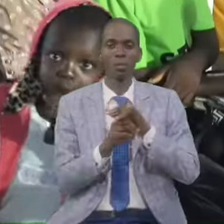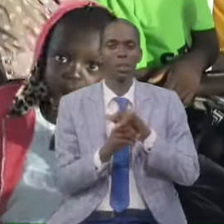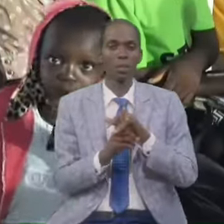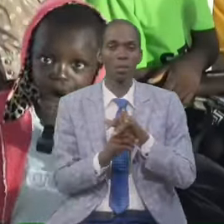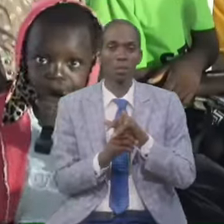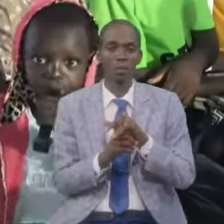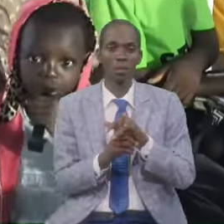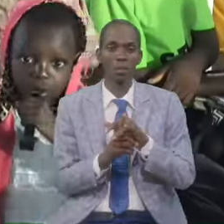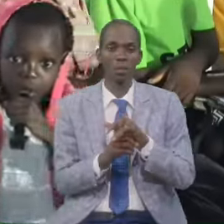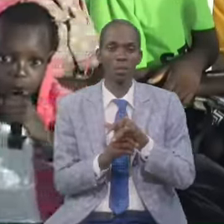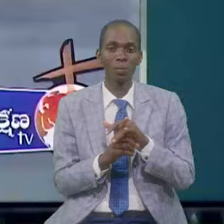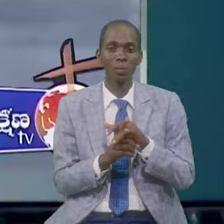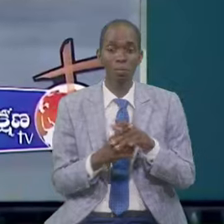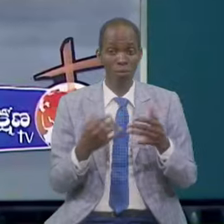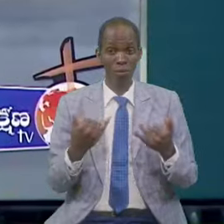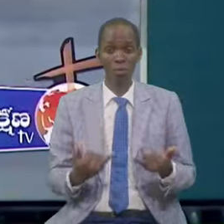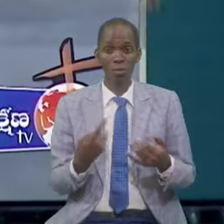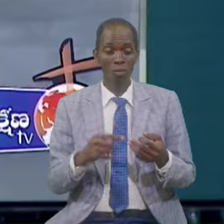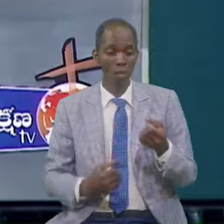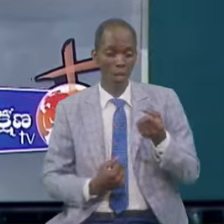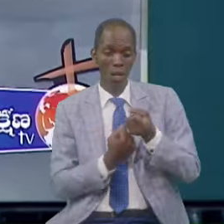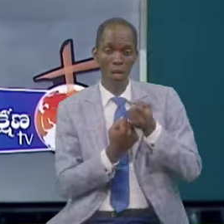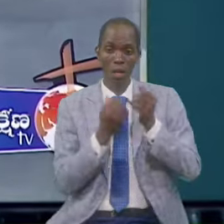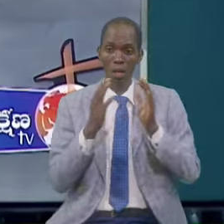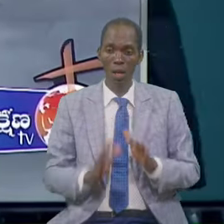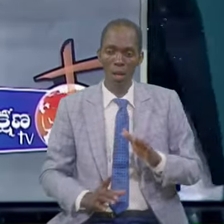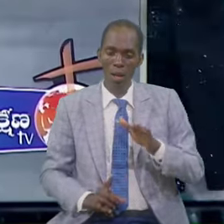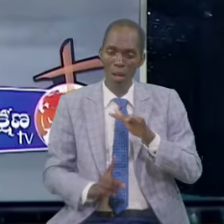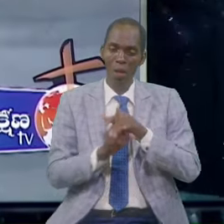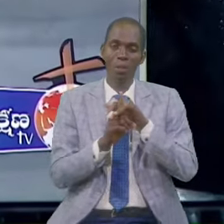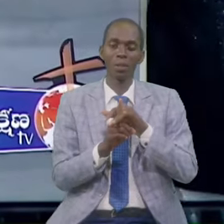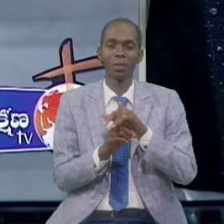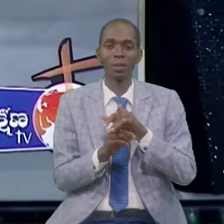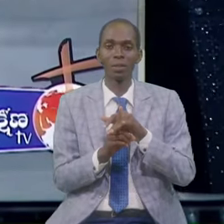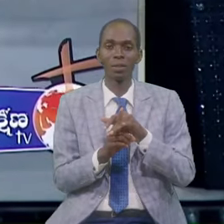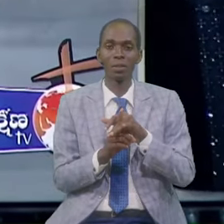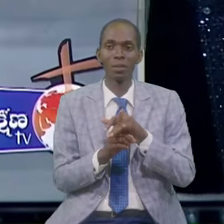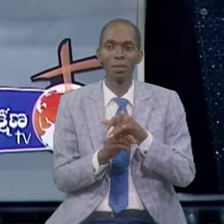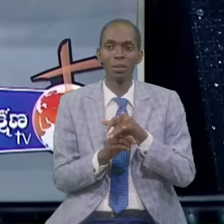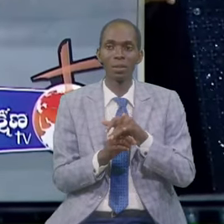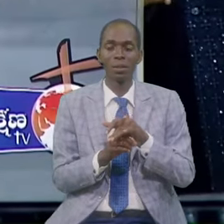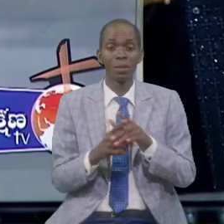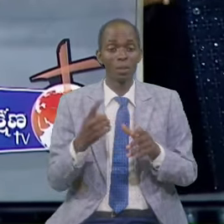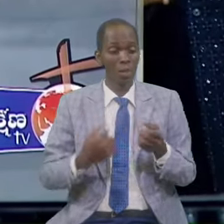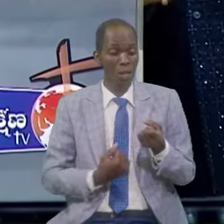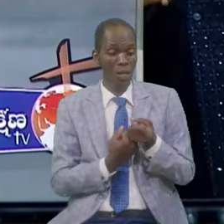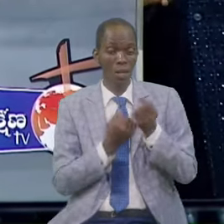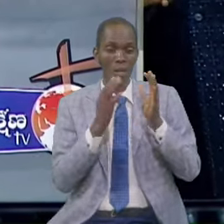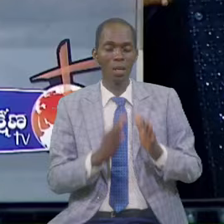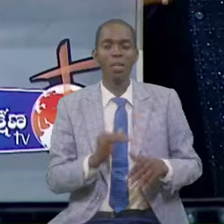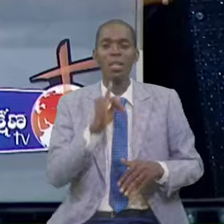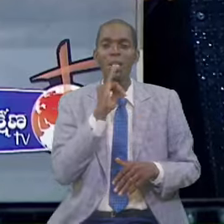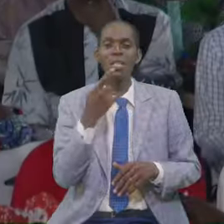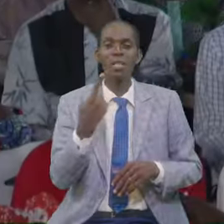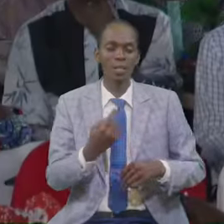మహిమ చెల్లిద్దాం. Advocate shows up. న్యాయాధిపతి ప్రత్యక్షమవుతున్నాడు. The advocate is the defender. ఈ యొక్క